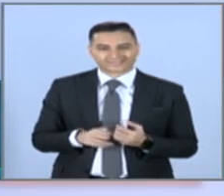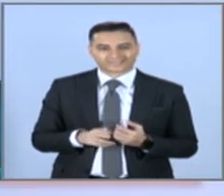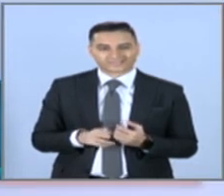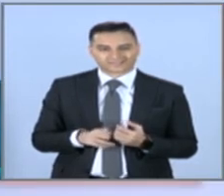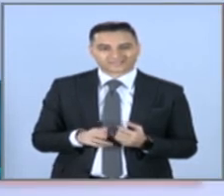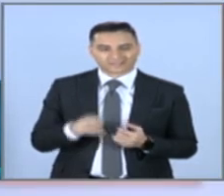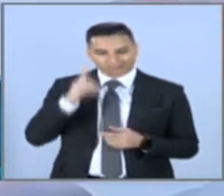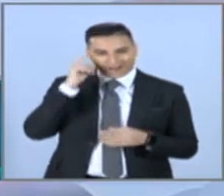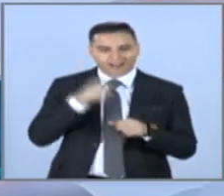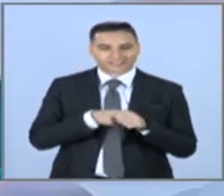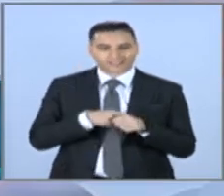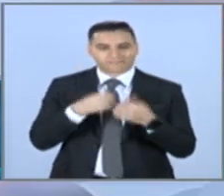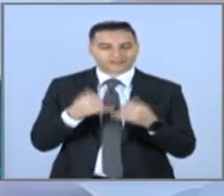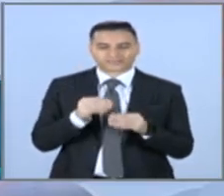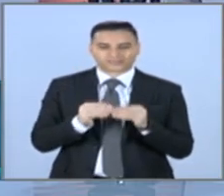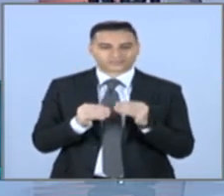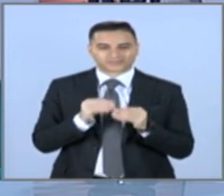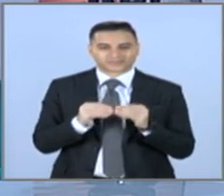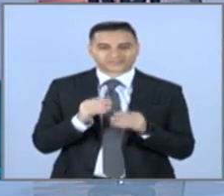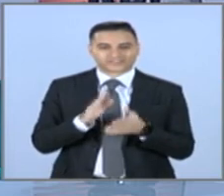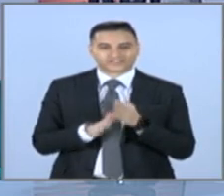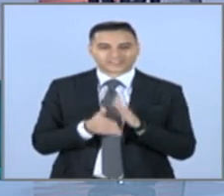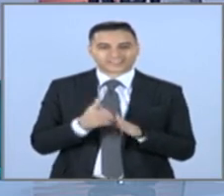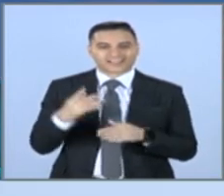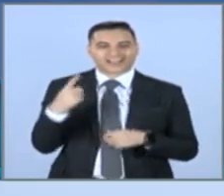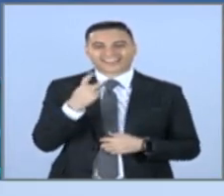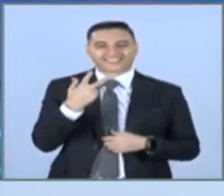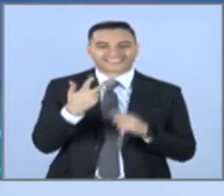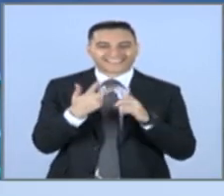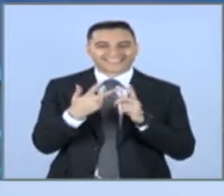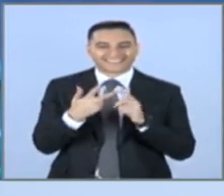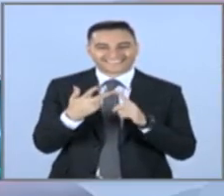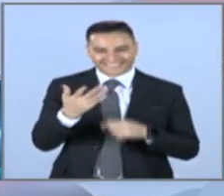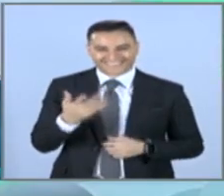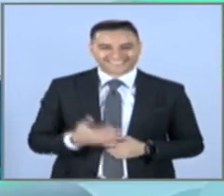هي النهاردة أعصابها بايظة، مفيش فايدة. الهدف الثالث